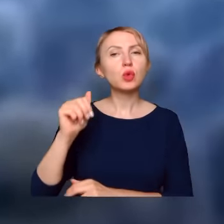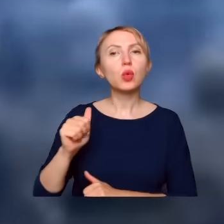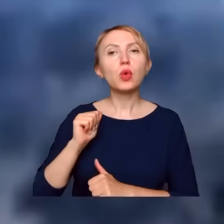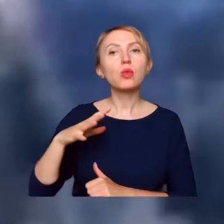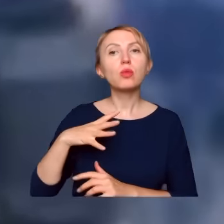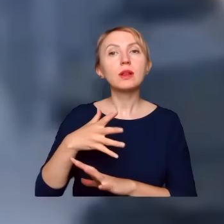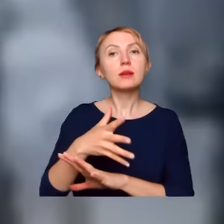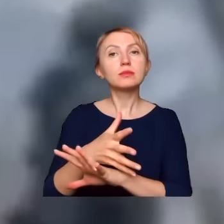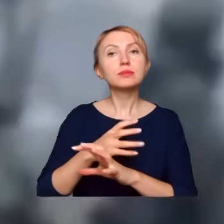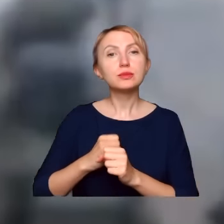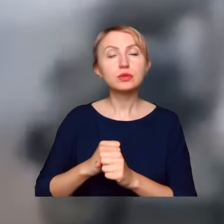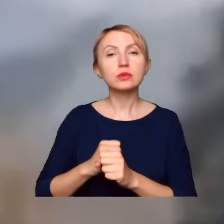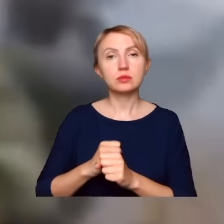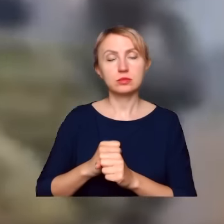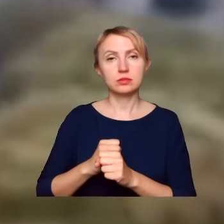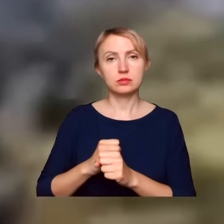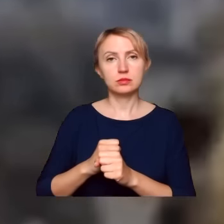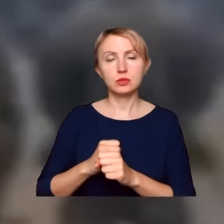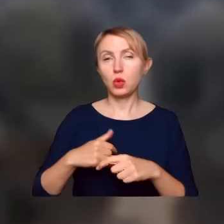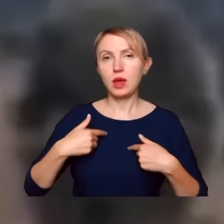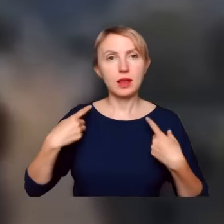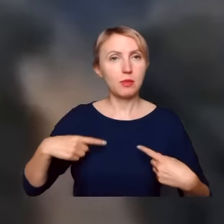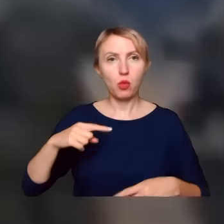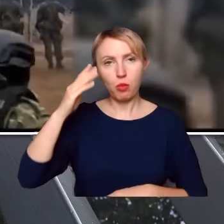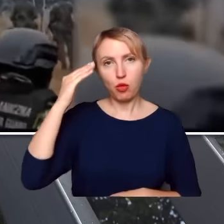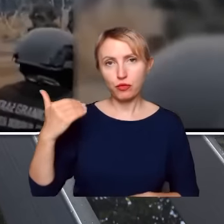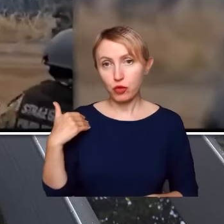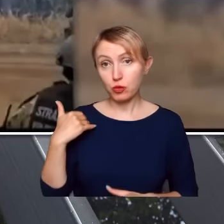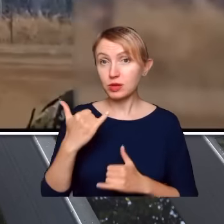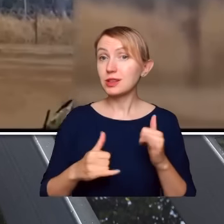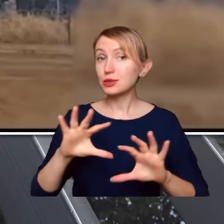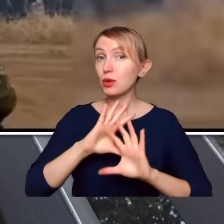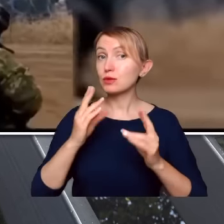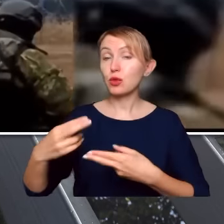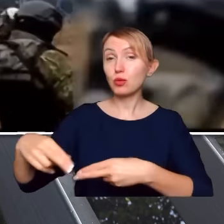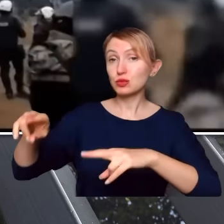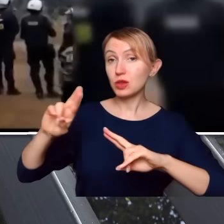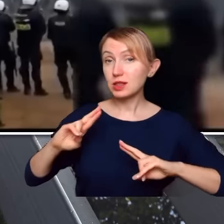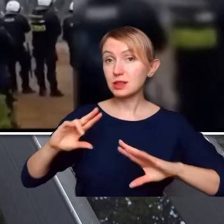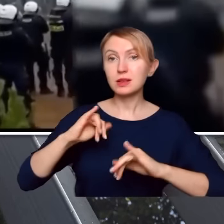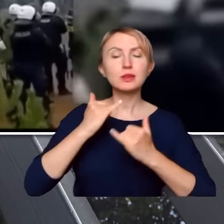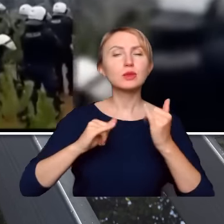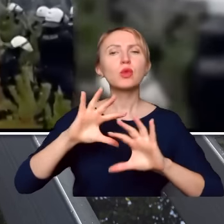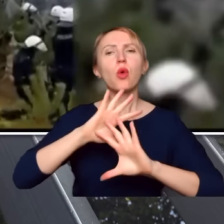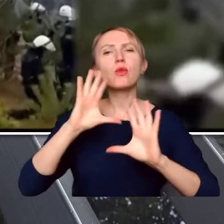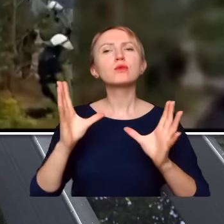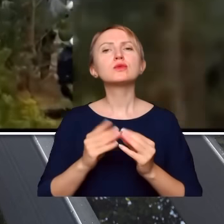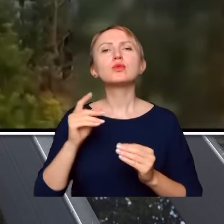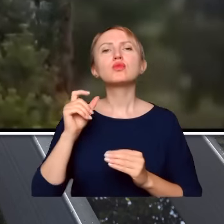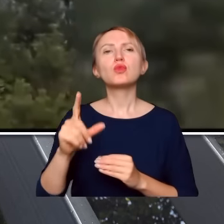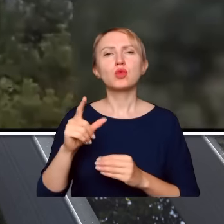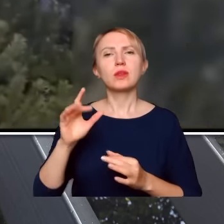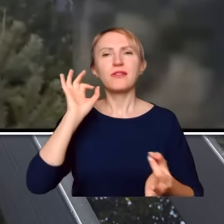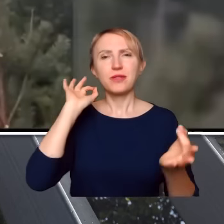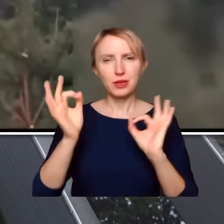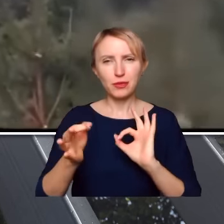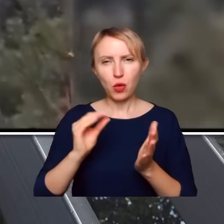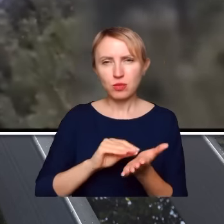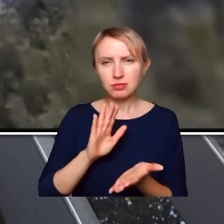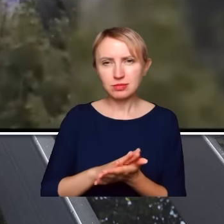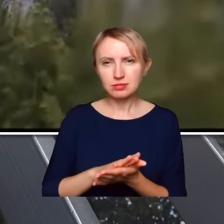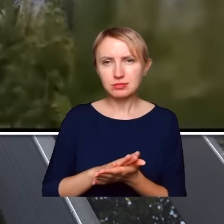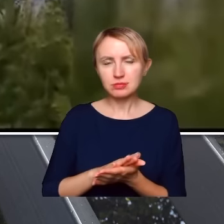zatrzymani, pozbawieni wolności. Gdyby to wszystko zostało przekazane, gdyby to wszystko znalazło się w informacji,